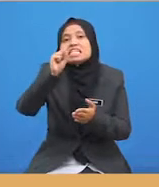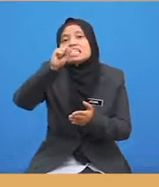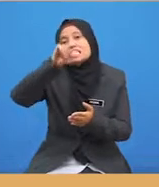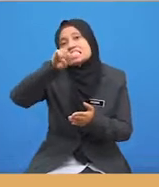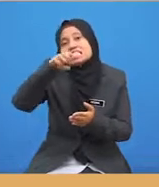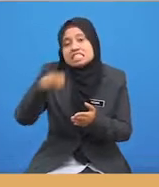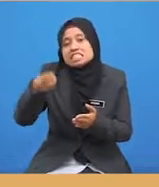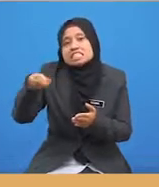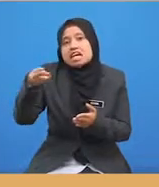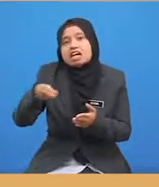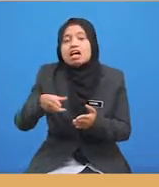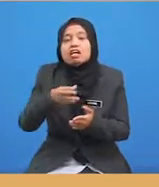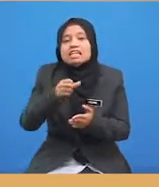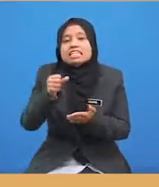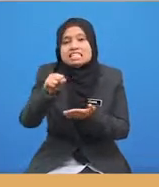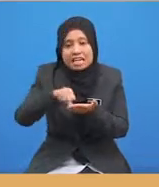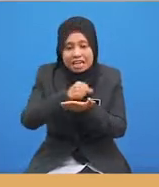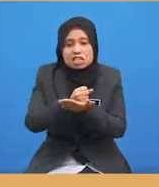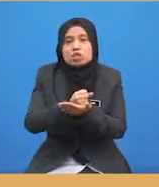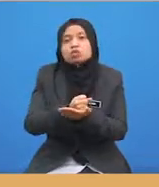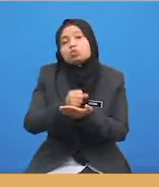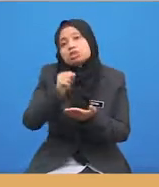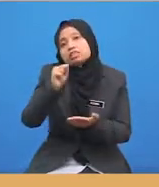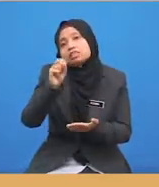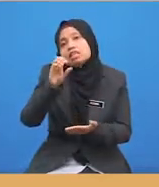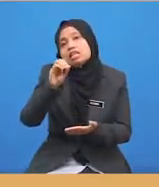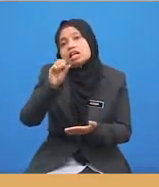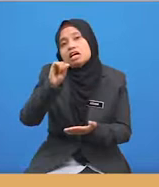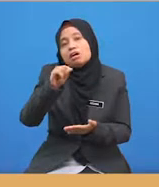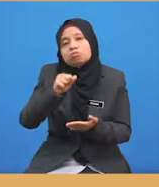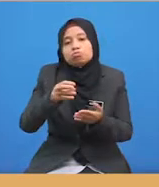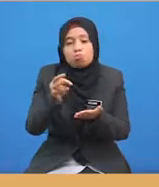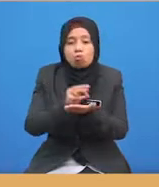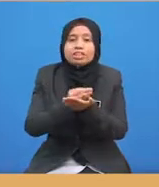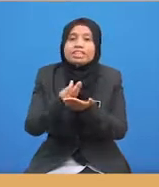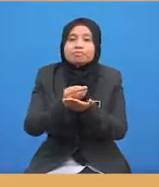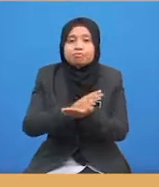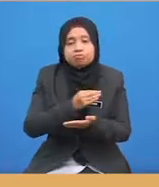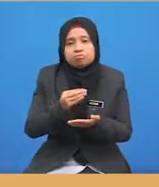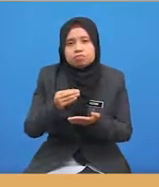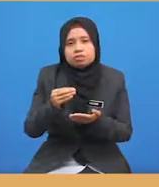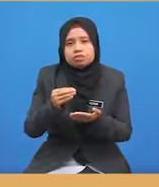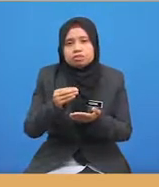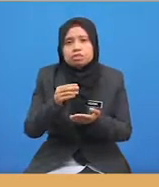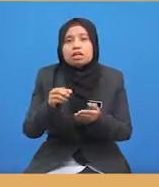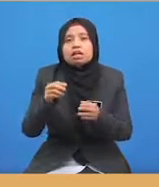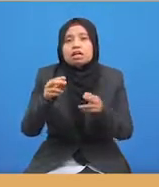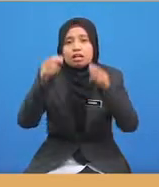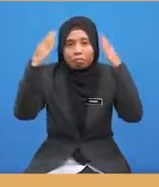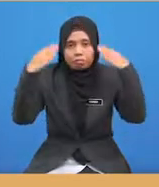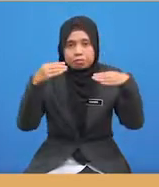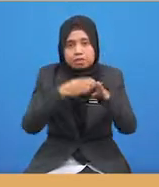kebudayaan dan sains sosial moden. Sebagai seorang ahli historiografi dan sejarawan Arab pada